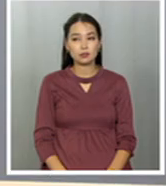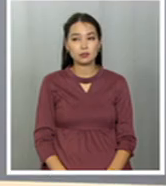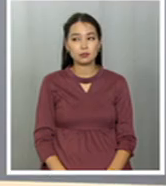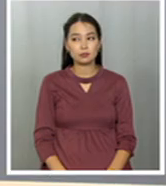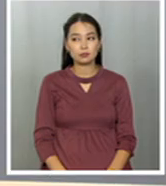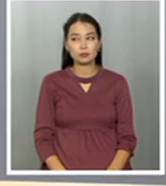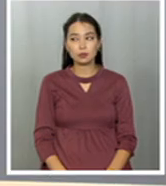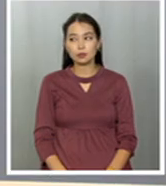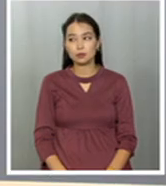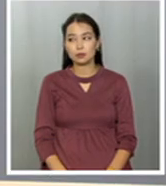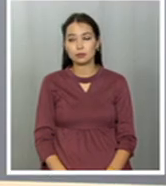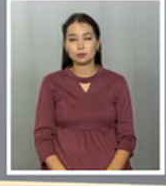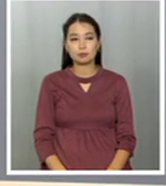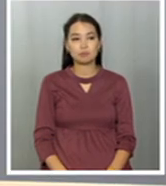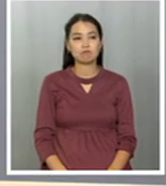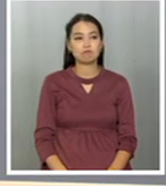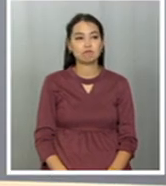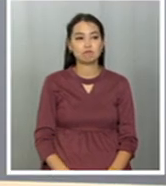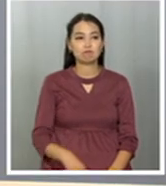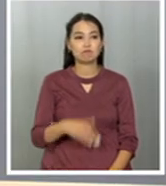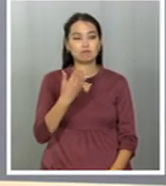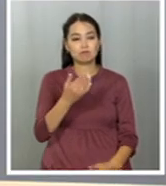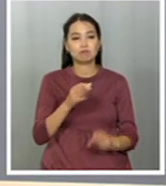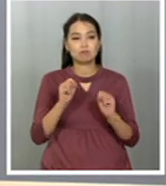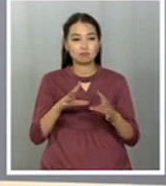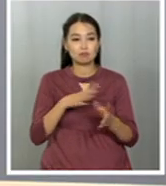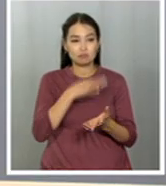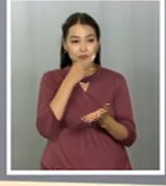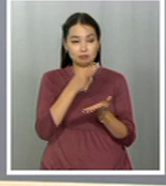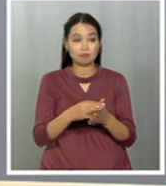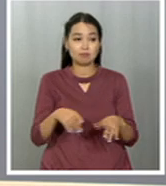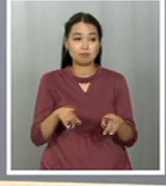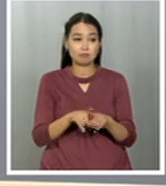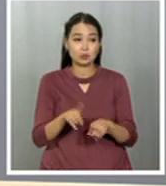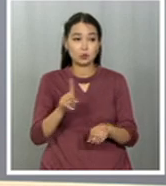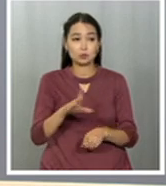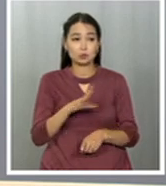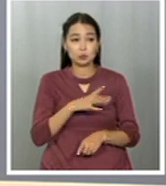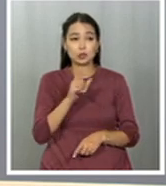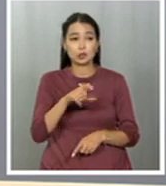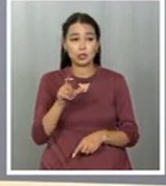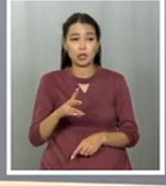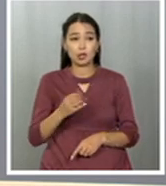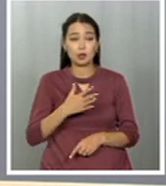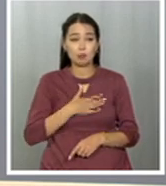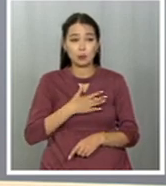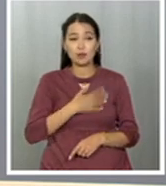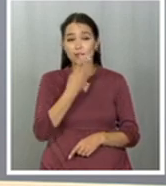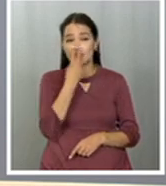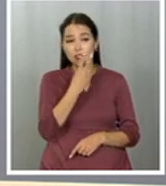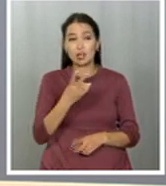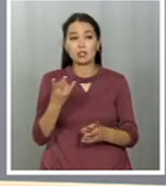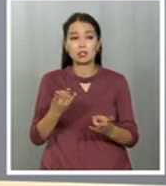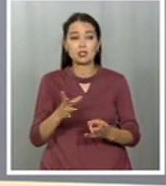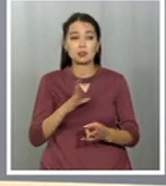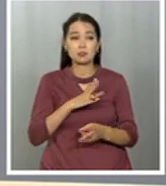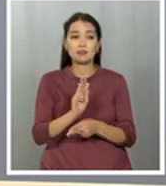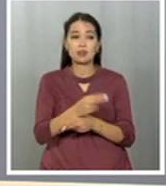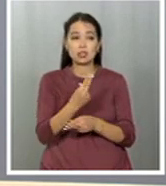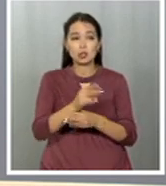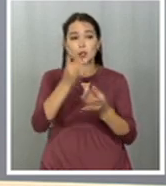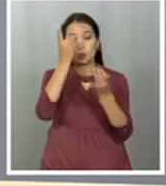Ваши ответы могут быть такими. Чтобы быть человеком, на мой взгляд, надо быть воспитанным, культурным,